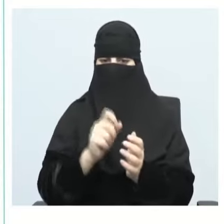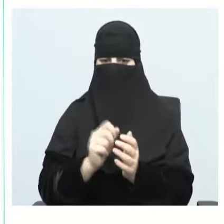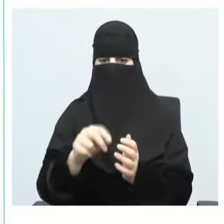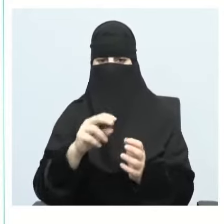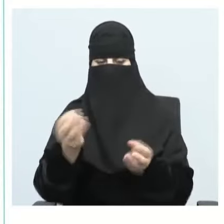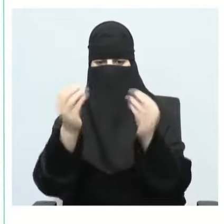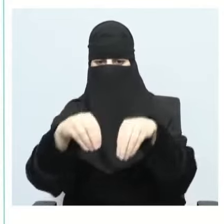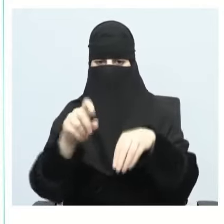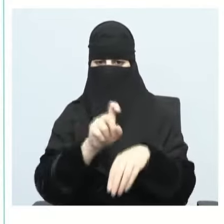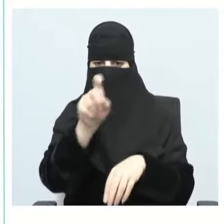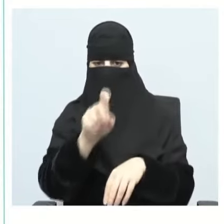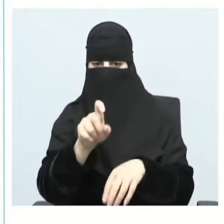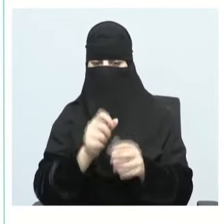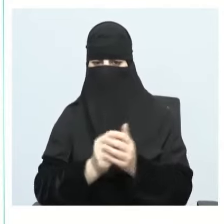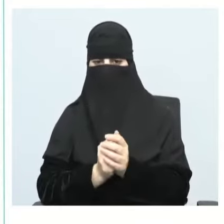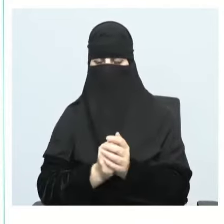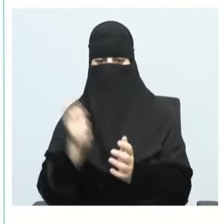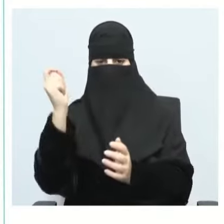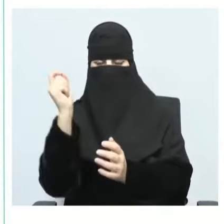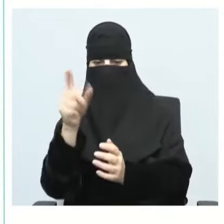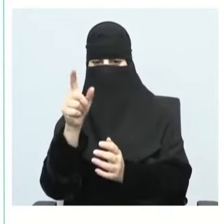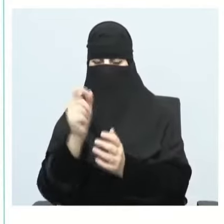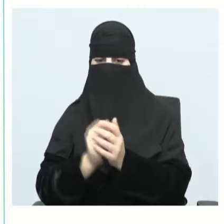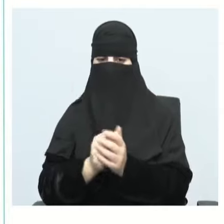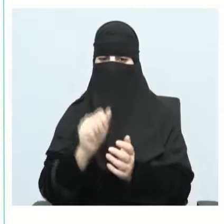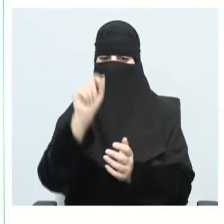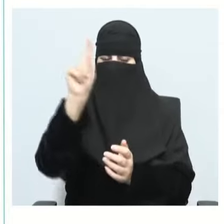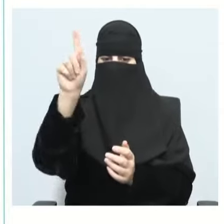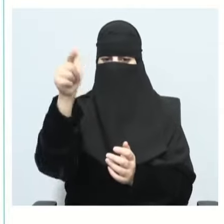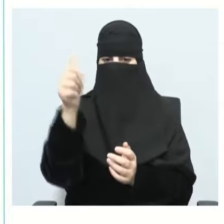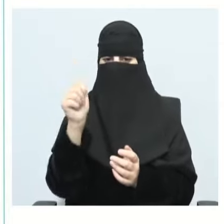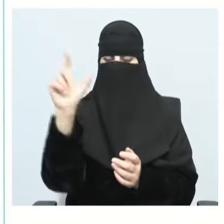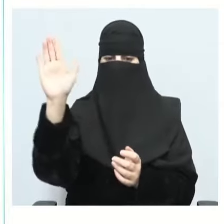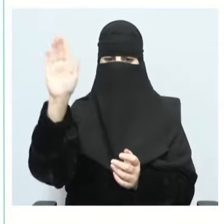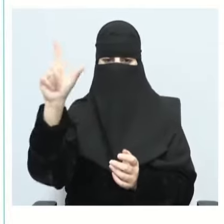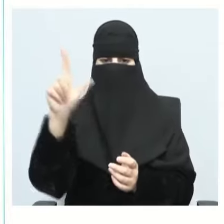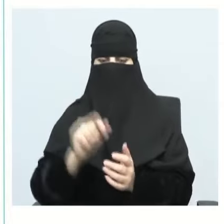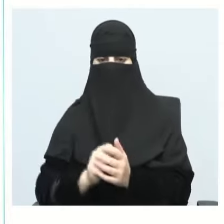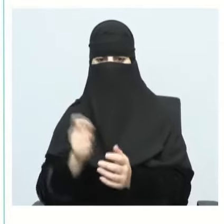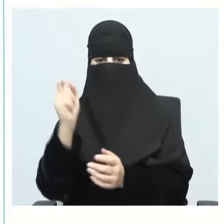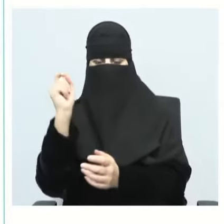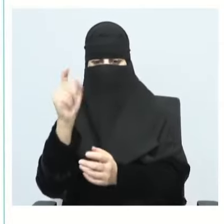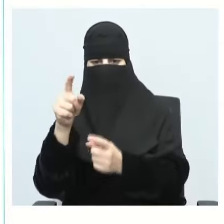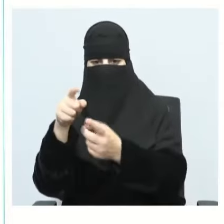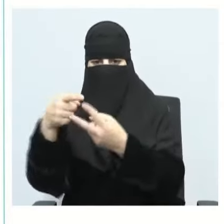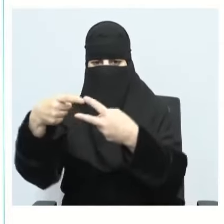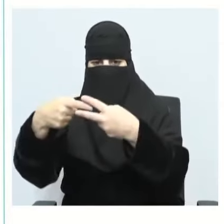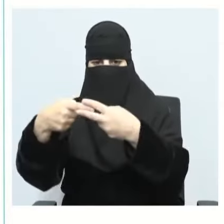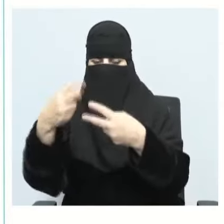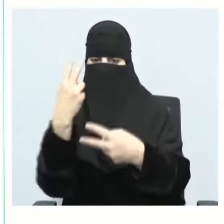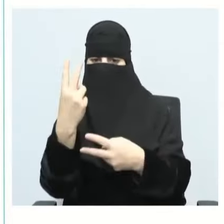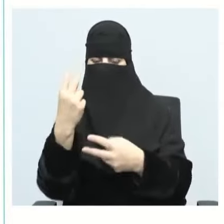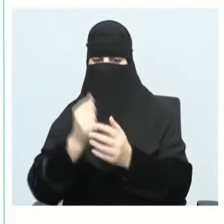المساله اصاب باسل لوحه السهام انتبه بسهمين يعني اثنين